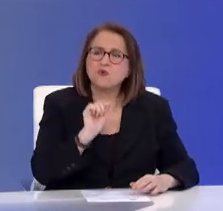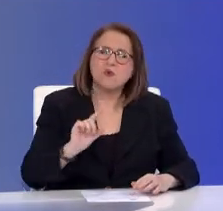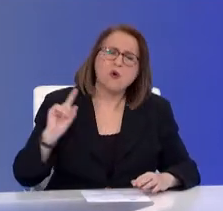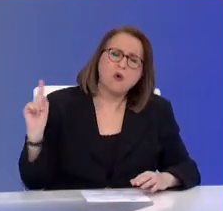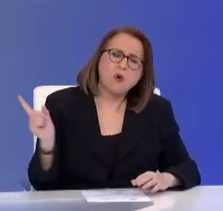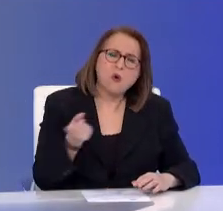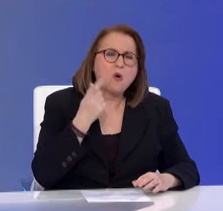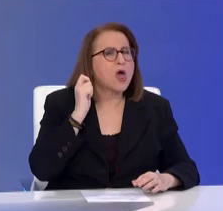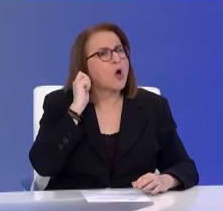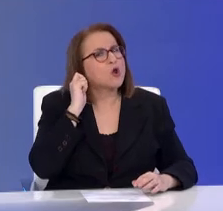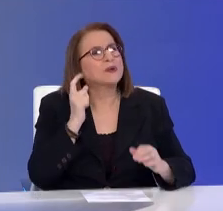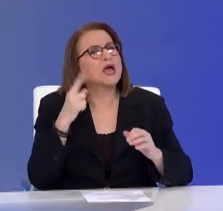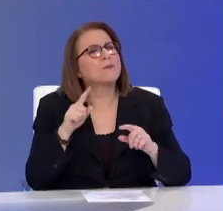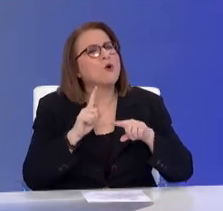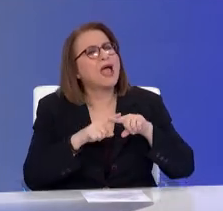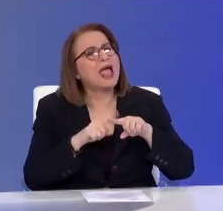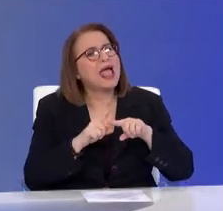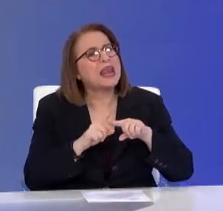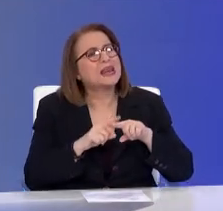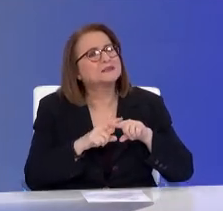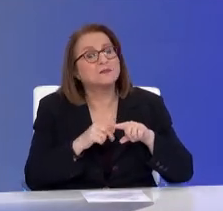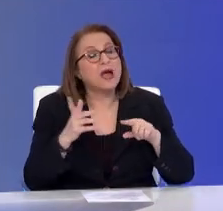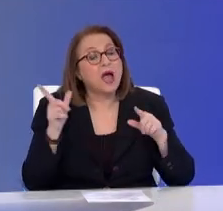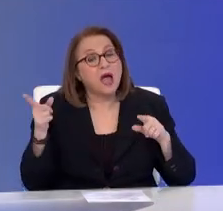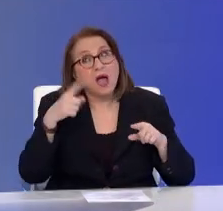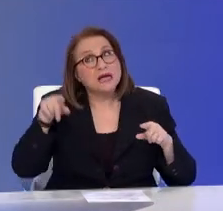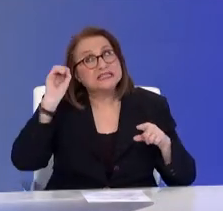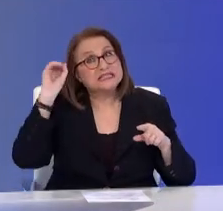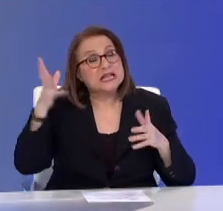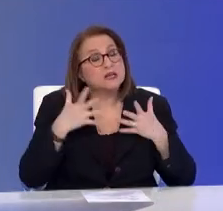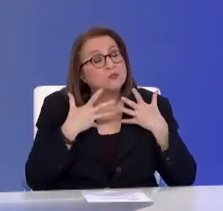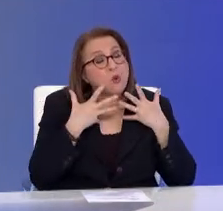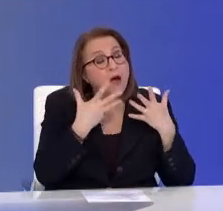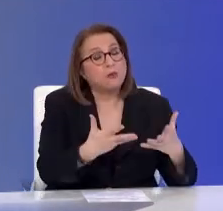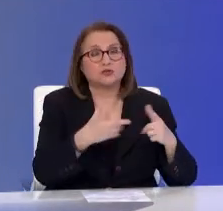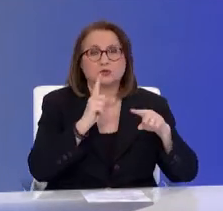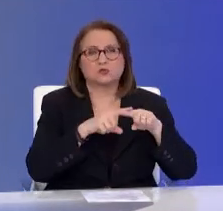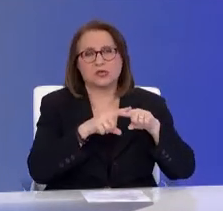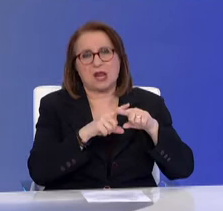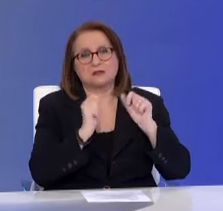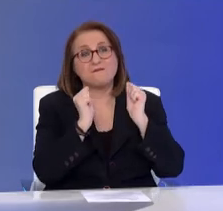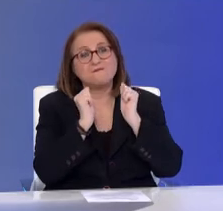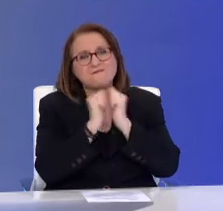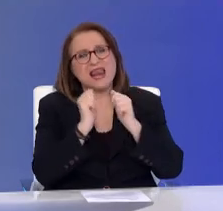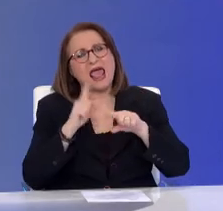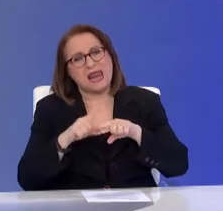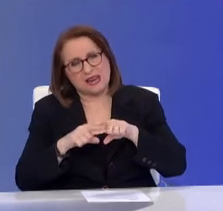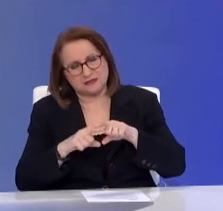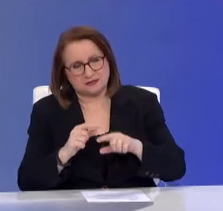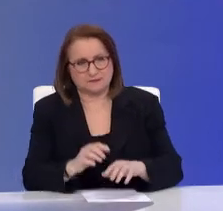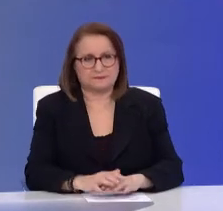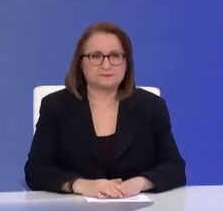τα ονόματα των συνεισφερόντων στον αγώνα των Ελλήνων. Ο